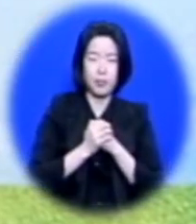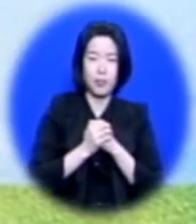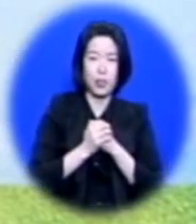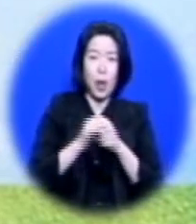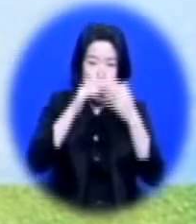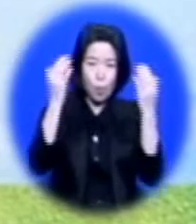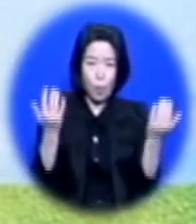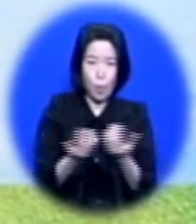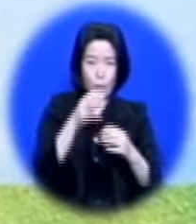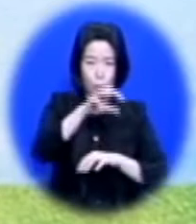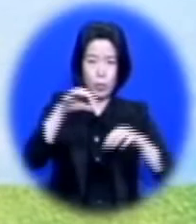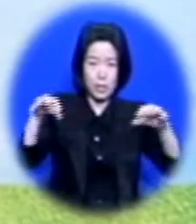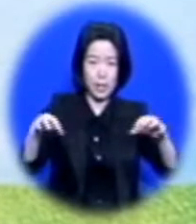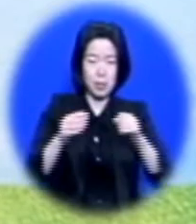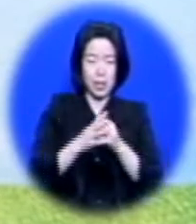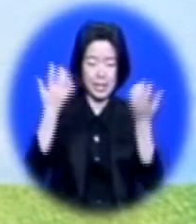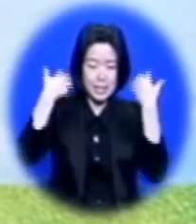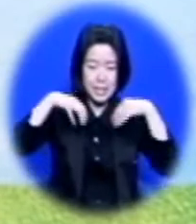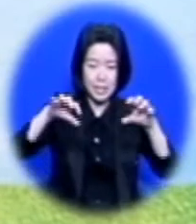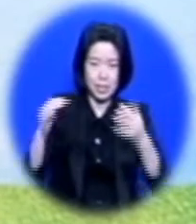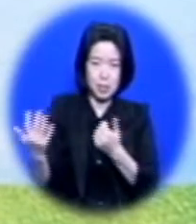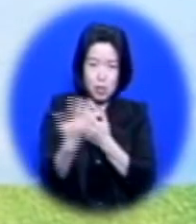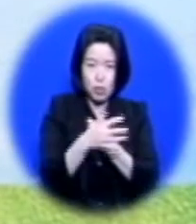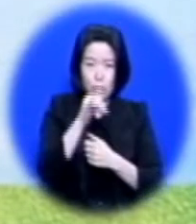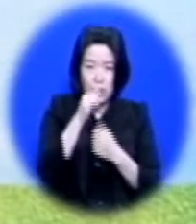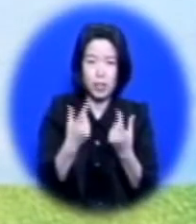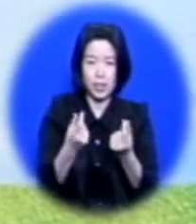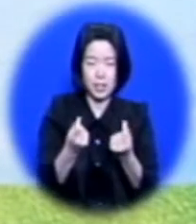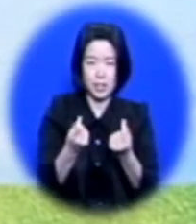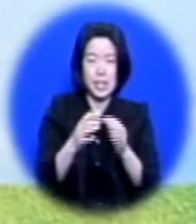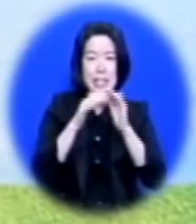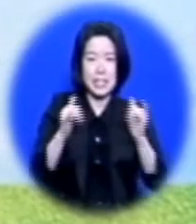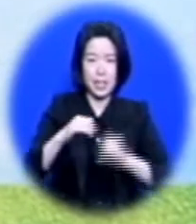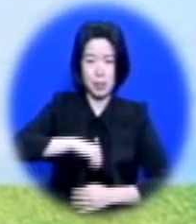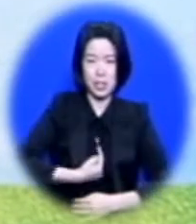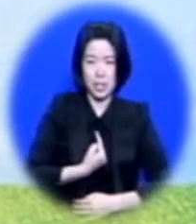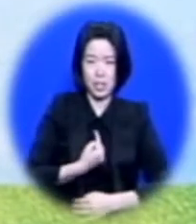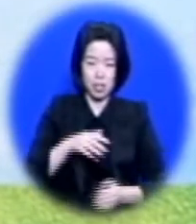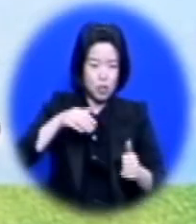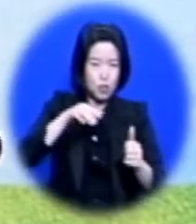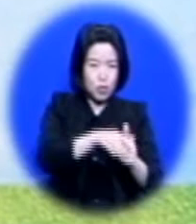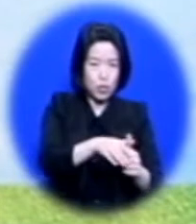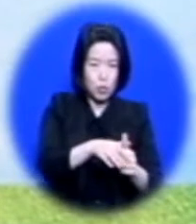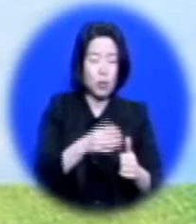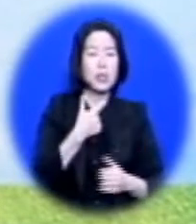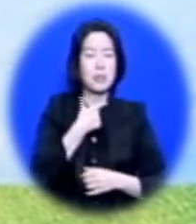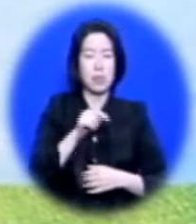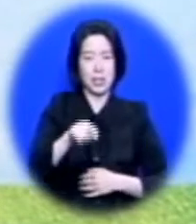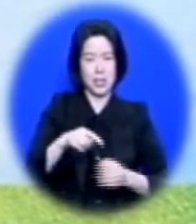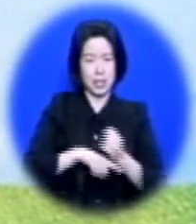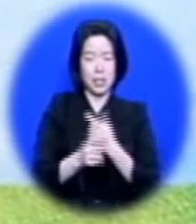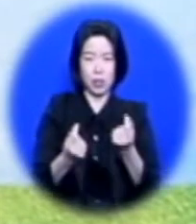아오 온 사방에 사자가 돌려서 있는 것처럼 사람들이 자기를 죽이려고 한다는 뜻입니다 닉 우리